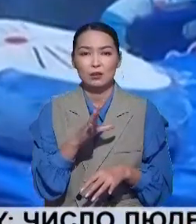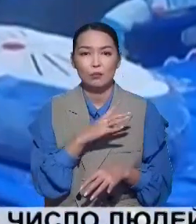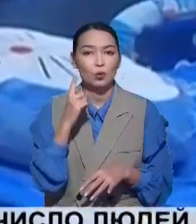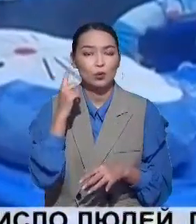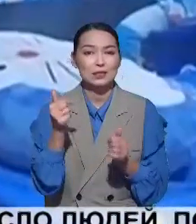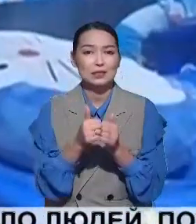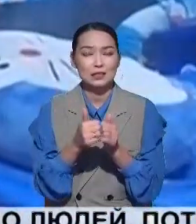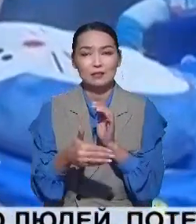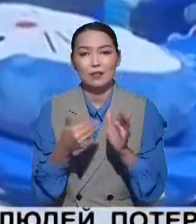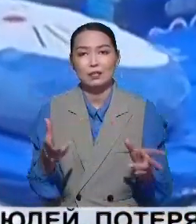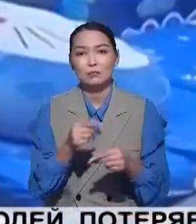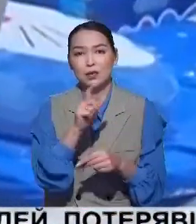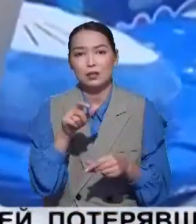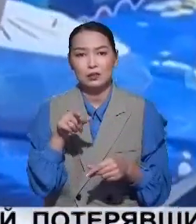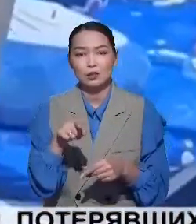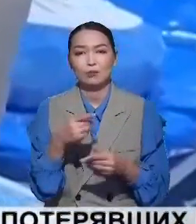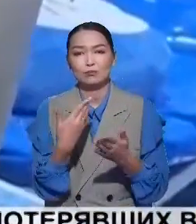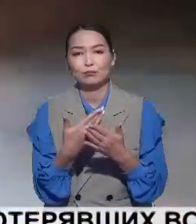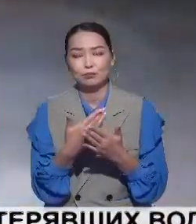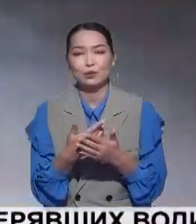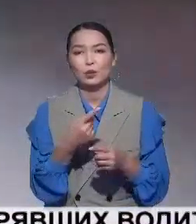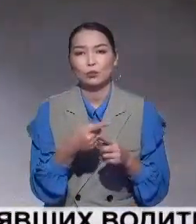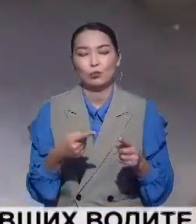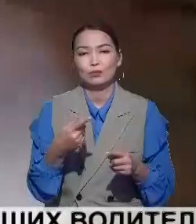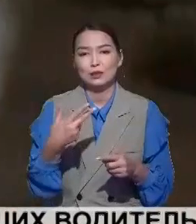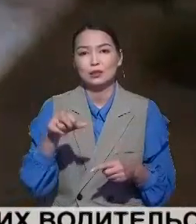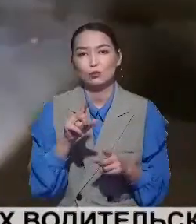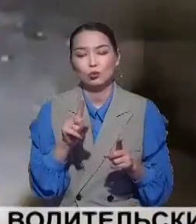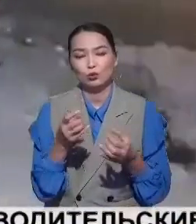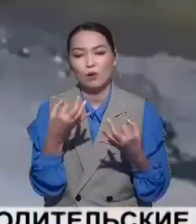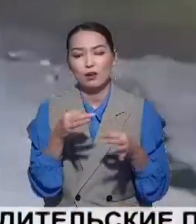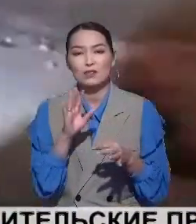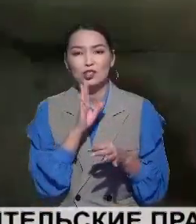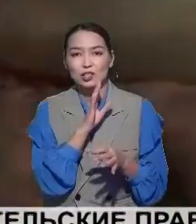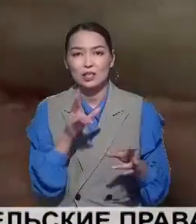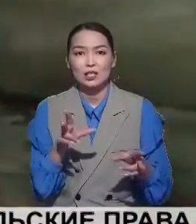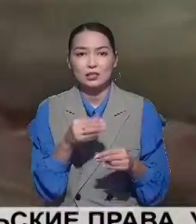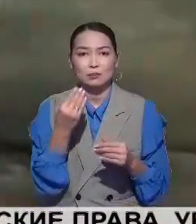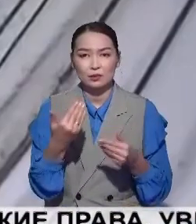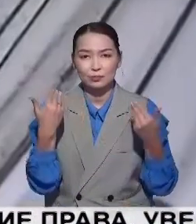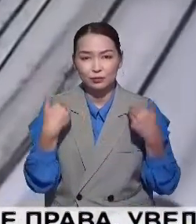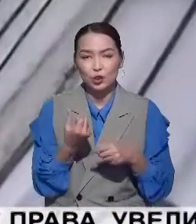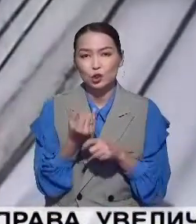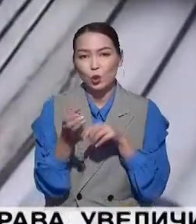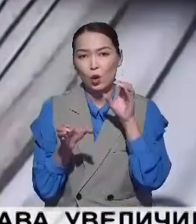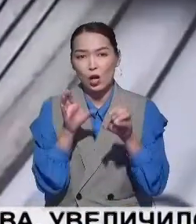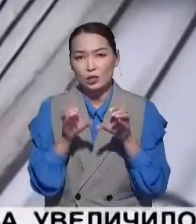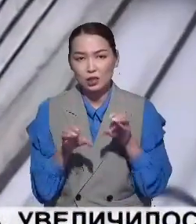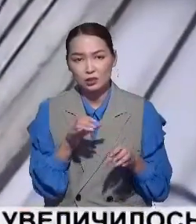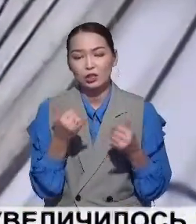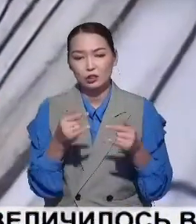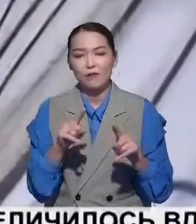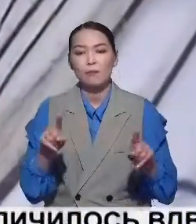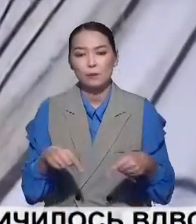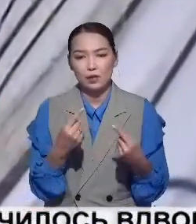вызвал спасателей. Им понадобилось около получаса, чтобы освободить женщину. На ее теле обнаружили несколько укусов. Сейчас